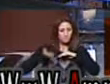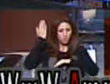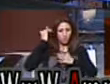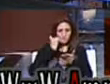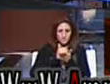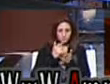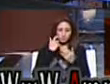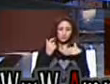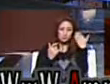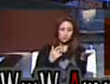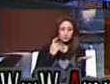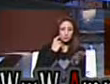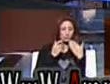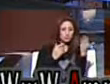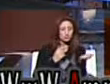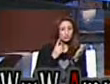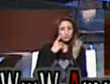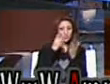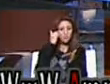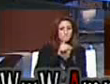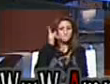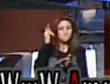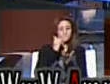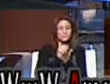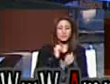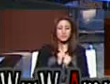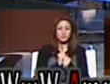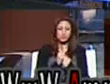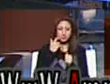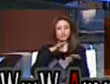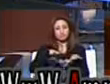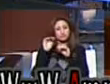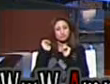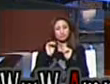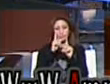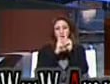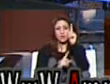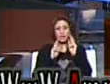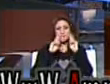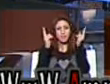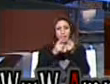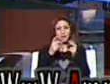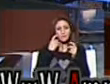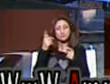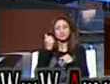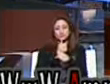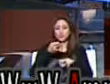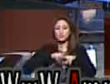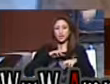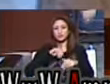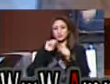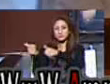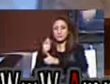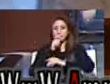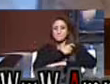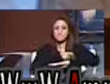موقف اعضاء النيابه العامه بدليل ان مجلس القضاء الاعلى ناشد المستشار طلعت ابراهيم بالاستقاله من منصب النائب العام والعوده الى منصه القضاء. فلا